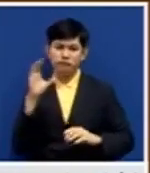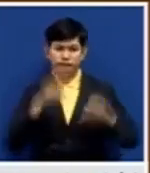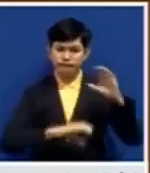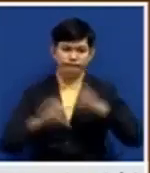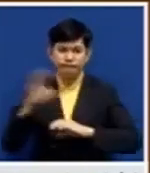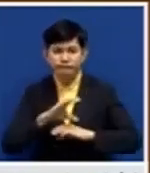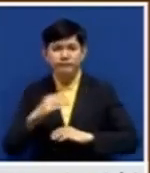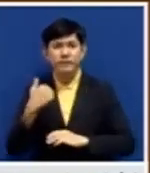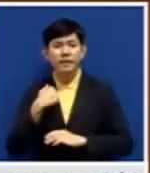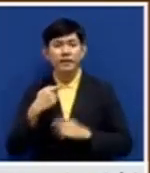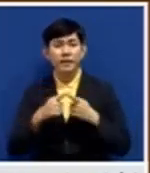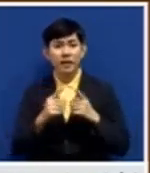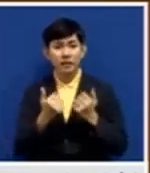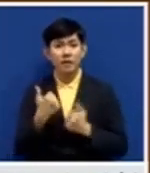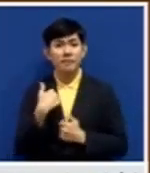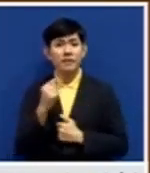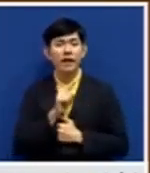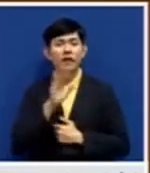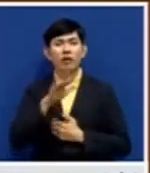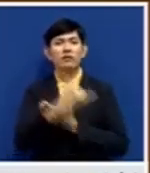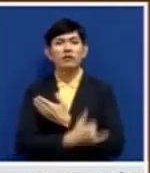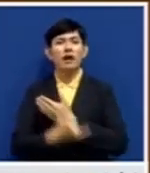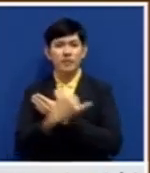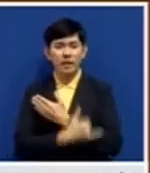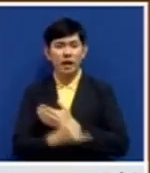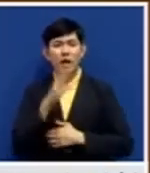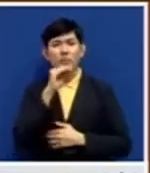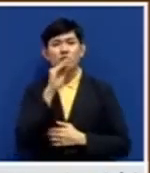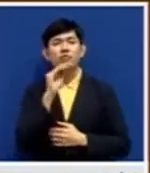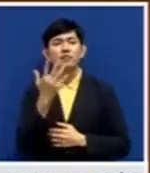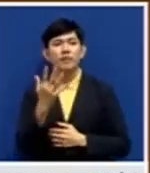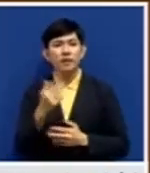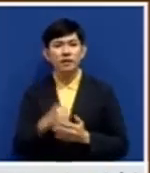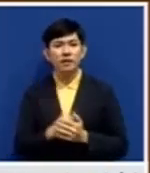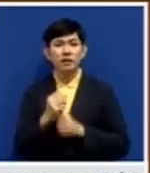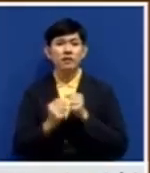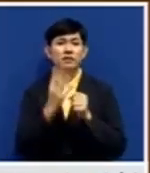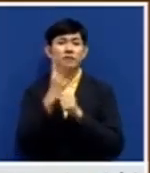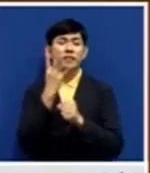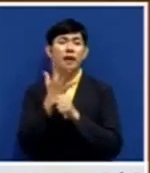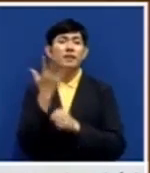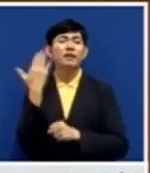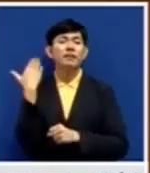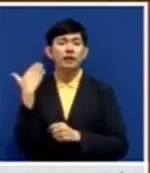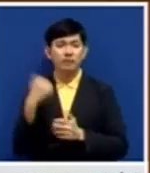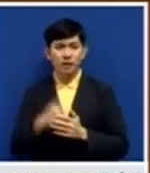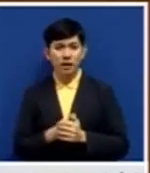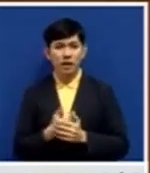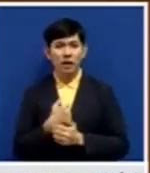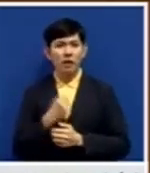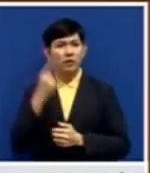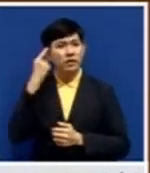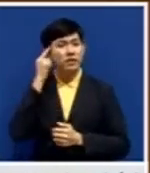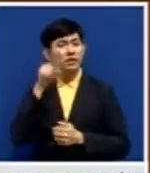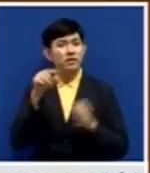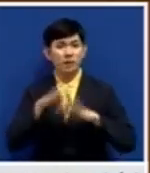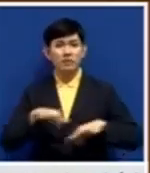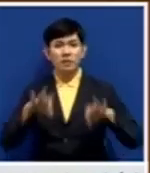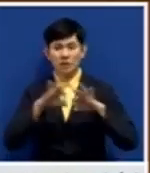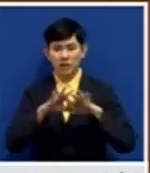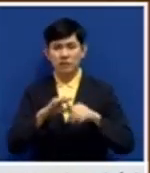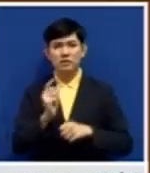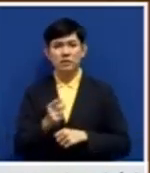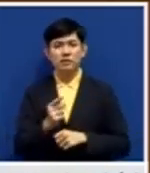เวลานี้ไม่มีใครพูดถึงเลยคือเรื่องต่างประเทศที่ผ่านมา 4-5 ปีเนี่ยเราให้ความสำคัญเรื่องนี้สูง